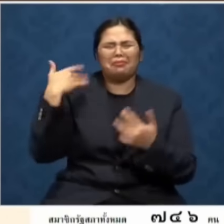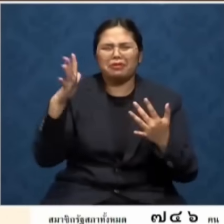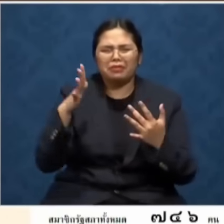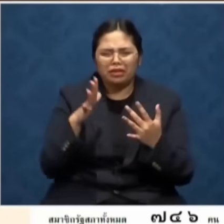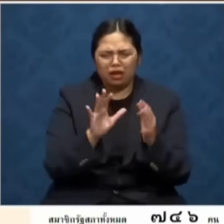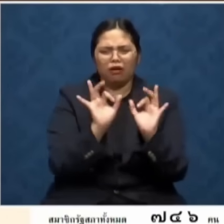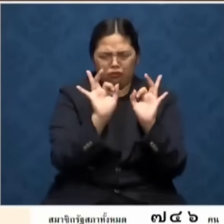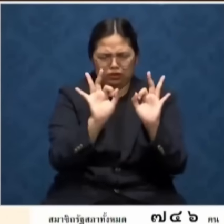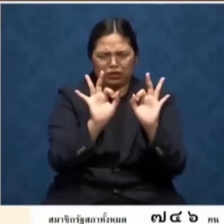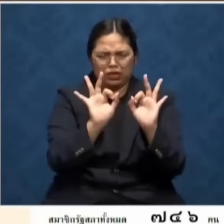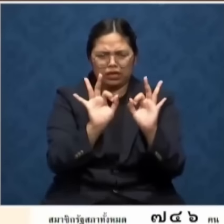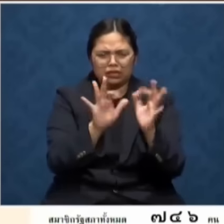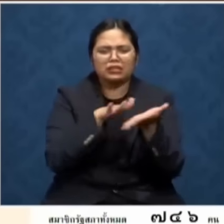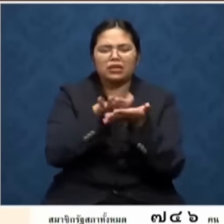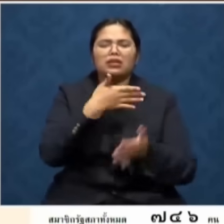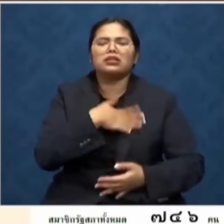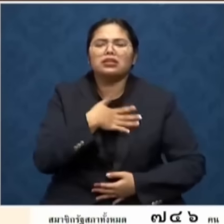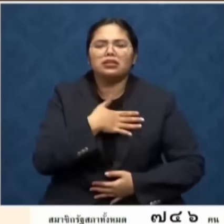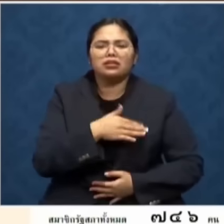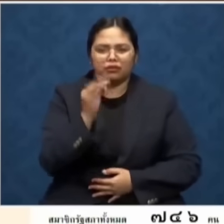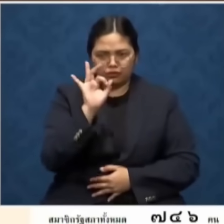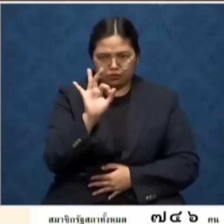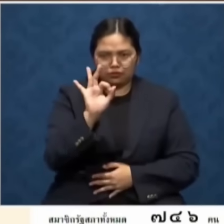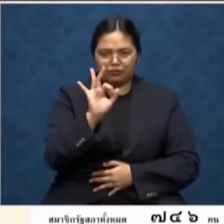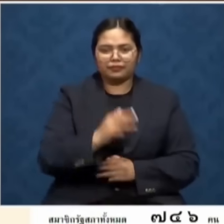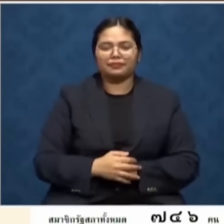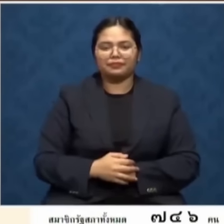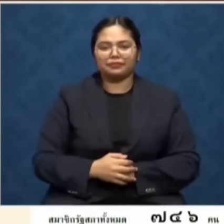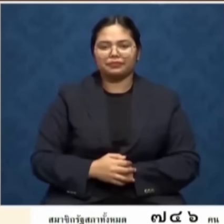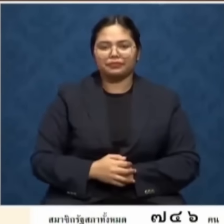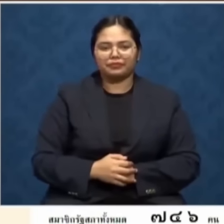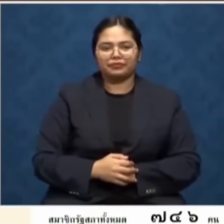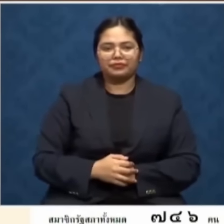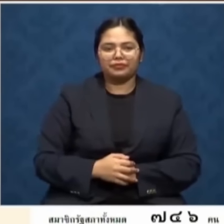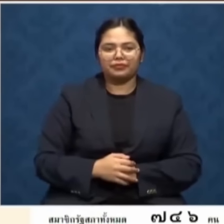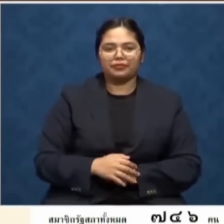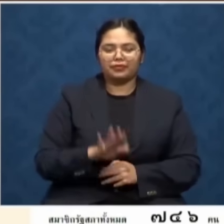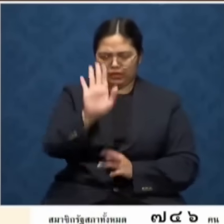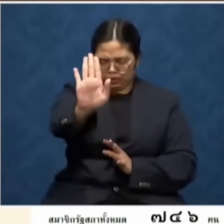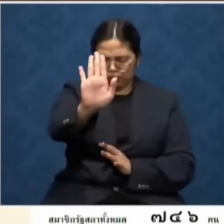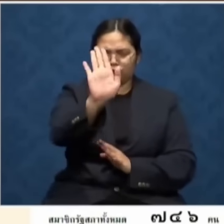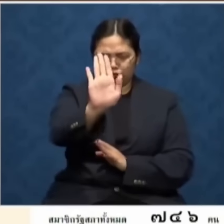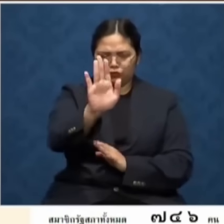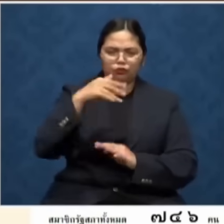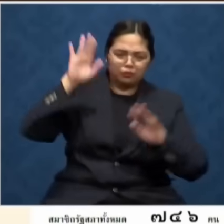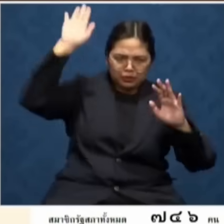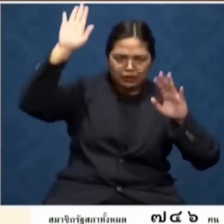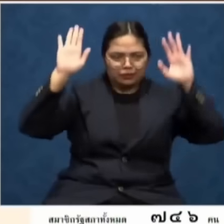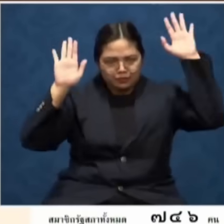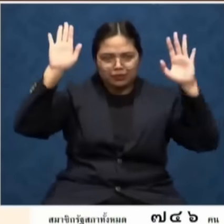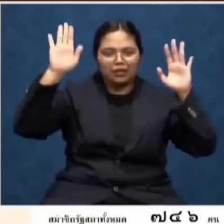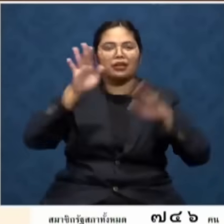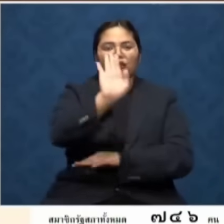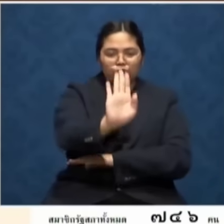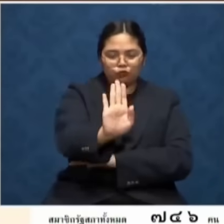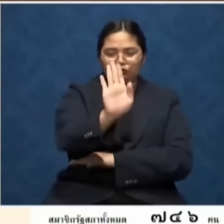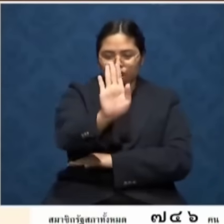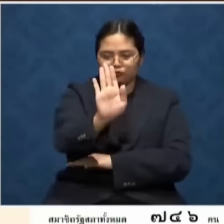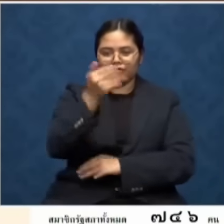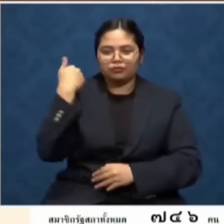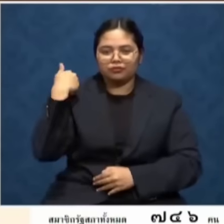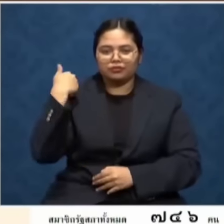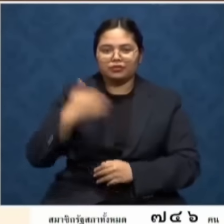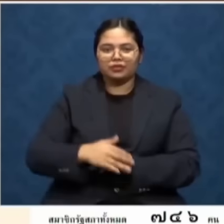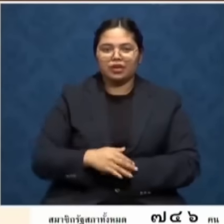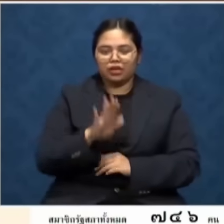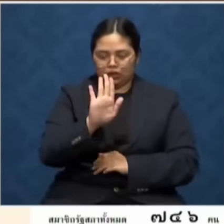างนี้นะครับท่านสรัสนันนะครับ ท่านประธานครับ เดี๋ยวก่อนครับ เดี๋ยวก่อนครับยกมือเนี่ยครับ เดี๋ยวยกมือเดี๋ยวท่านพูดนะครับผมต้